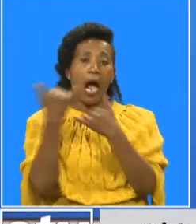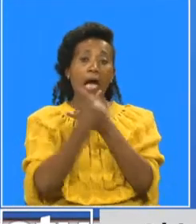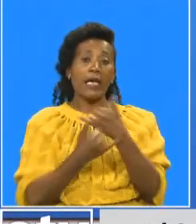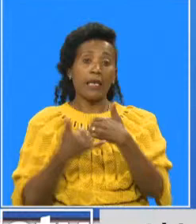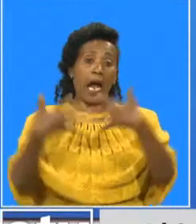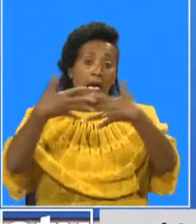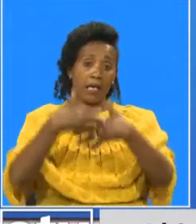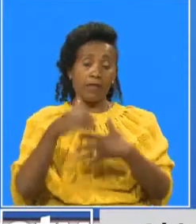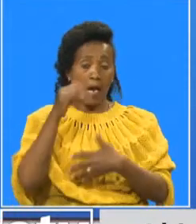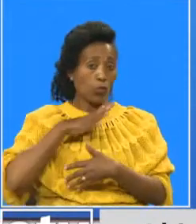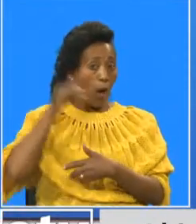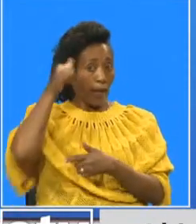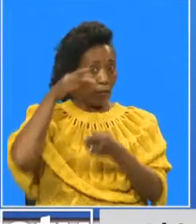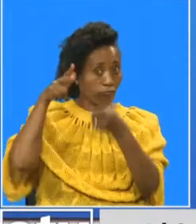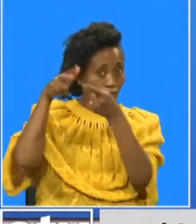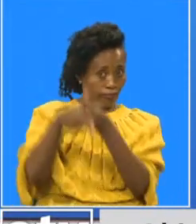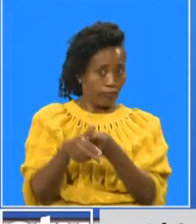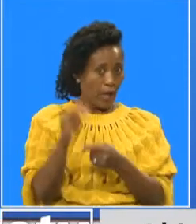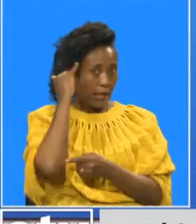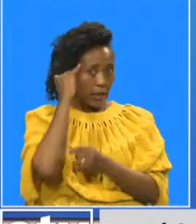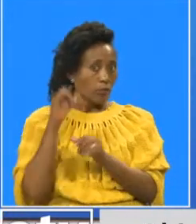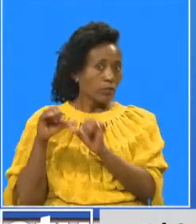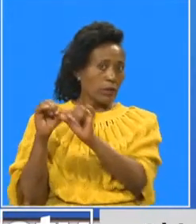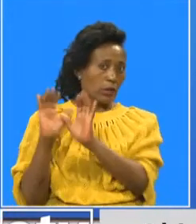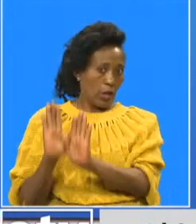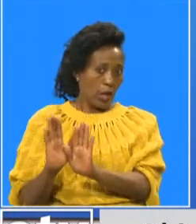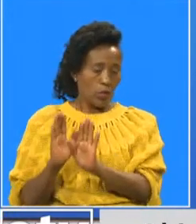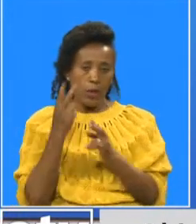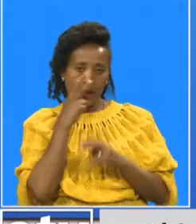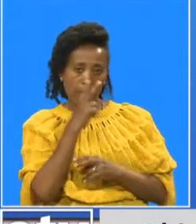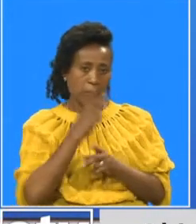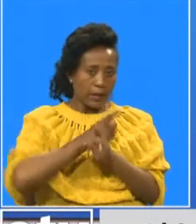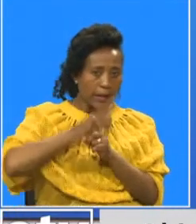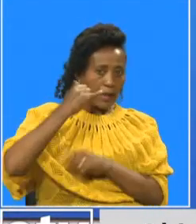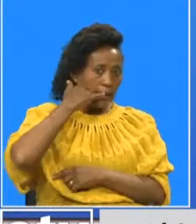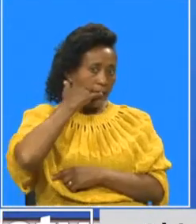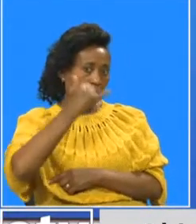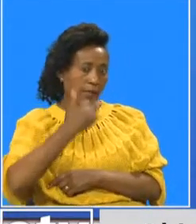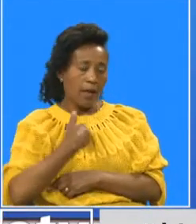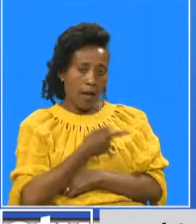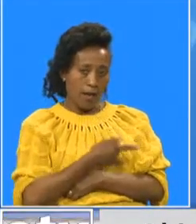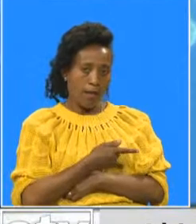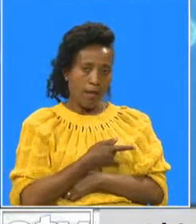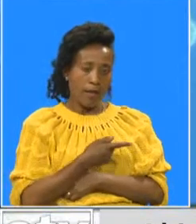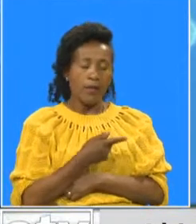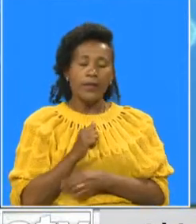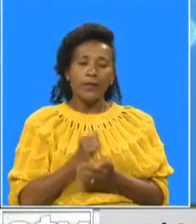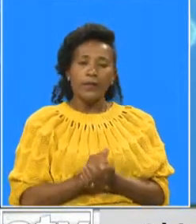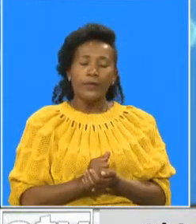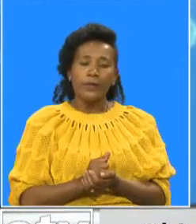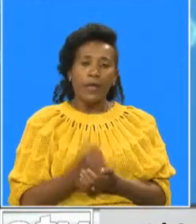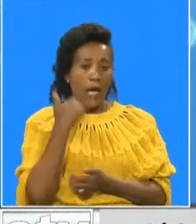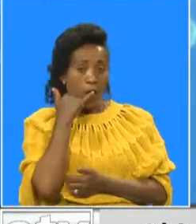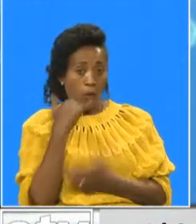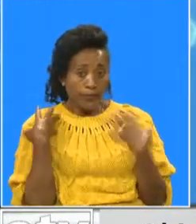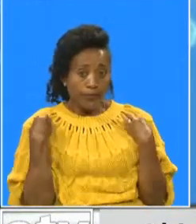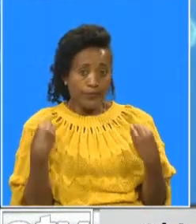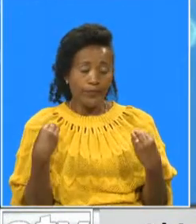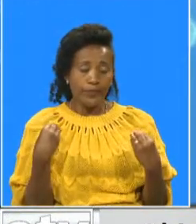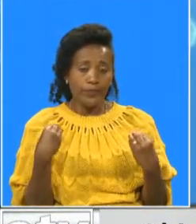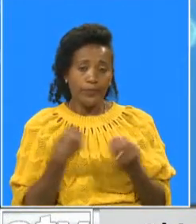ደረጃ። አቶ አያሌው ላቋርጦት ሐሳቦትን ይከተሉበታል። ተመልካች ቀጥታ ስልክ መስመራችን ላይ ስለሚገኙ ነው። ሄሎ ጤና